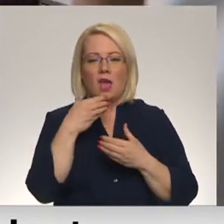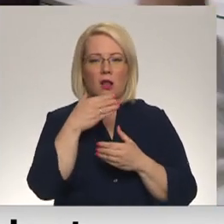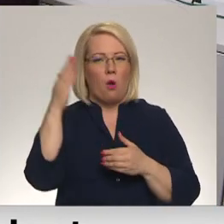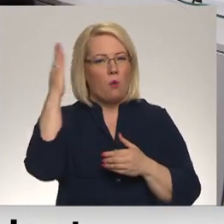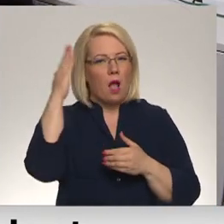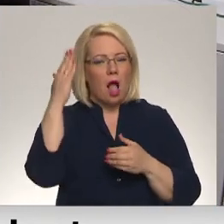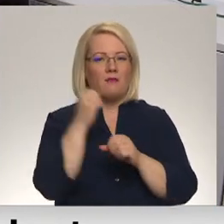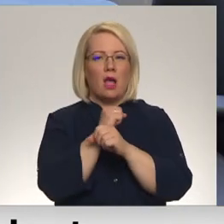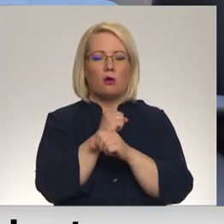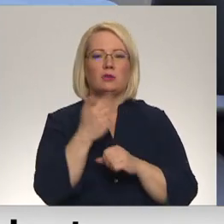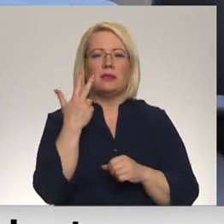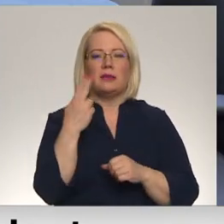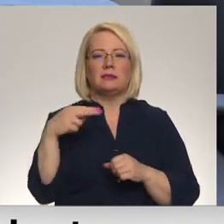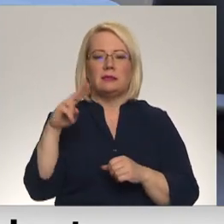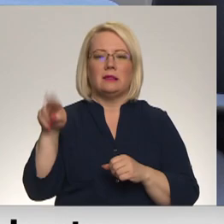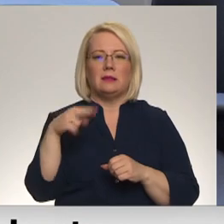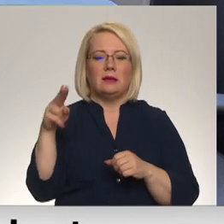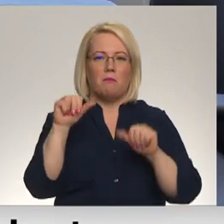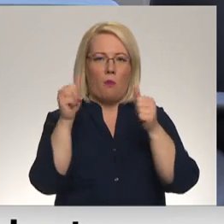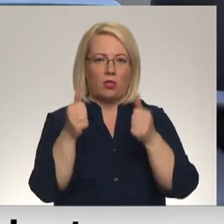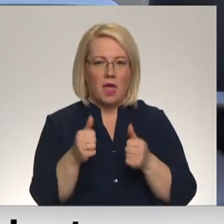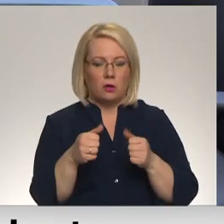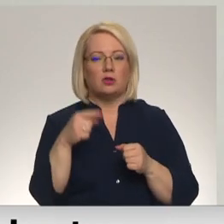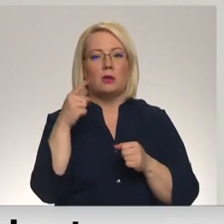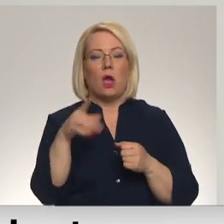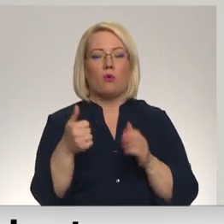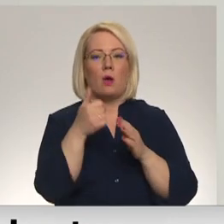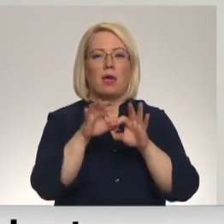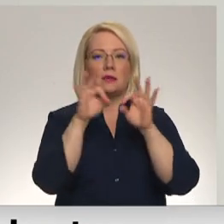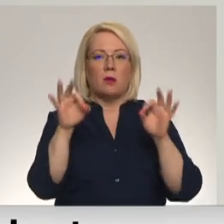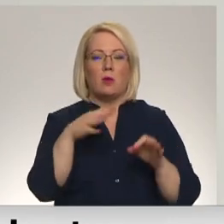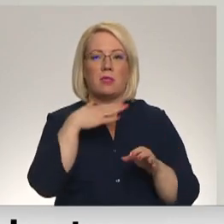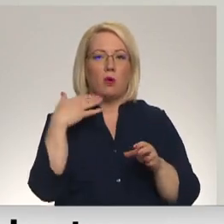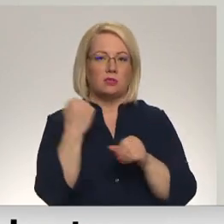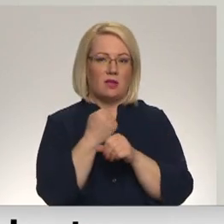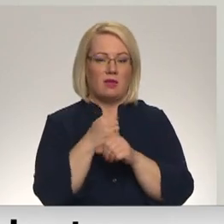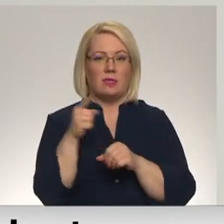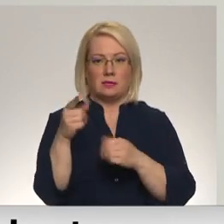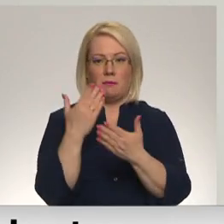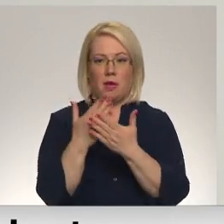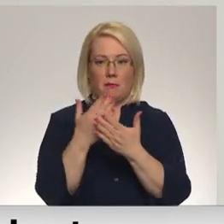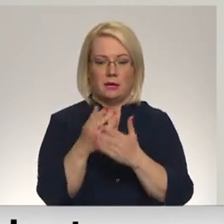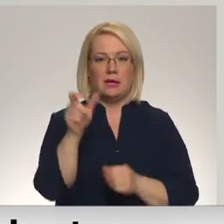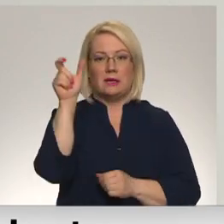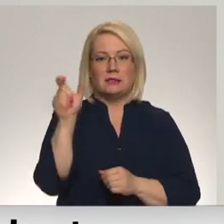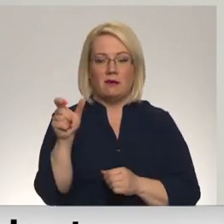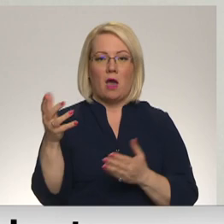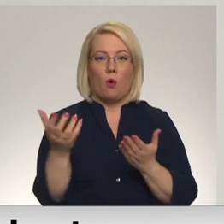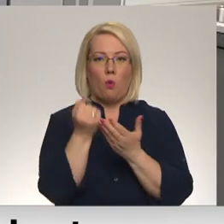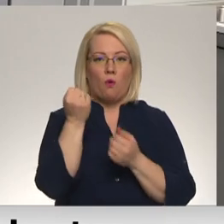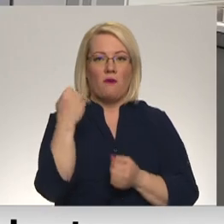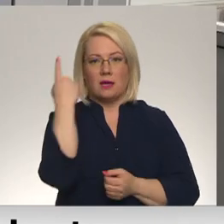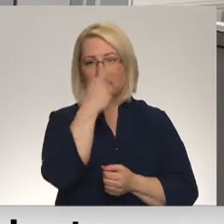kausa trīsdimensionālus modeļus. Kopš gada sākuma vairāk jau izgatavoti. Šis ir konkrēts piemērs. Cilvēks bija guvis sejas